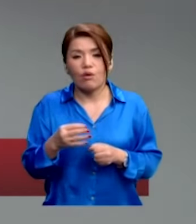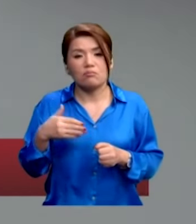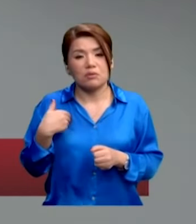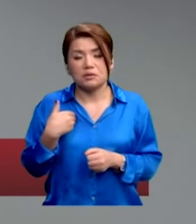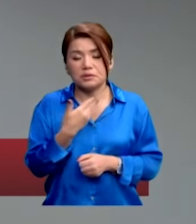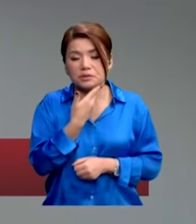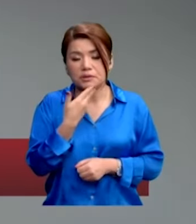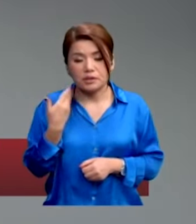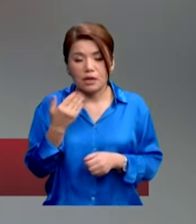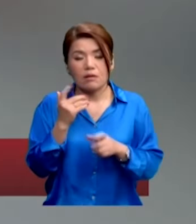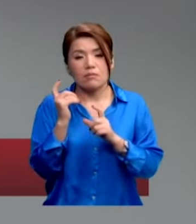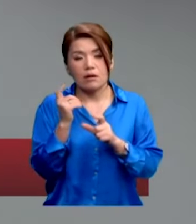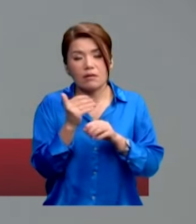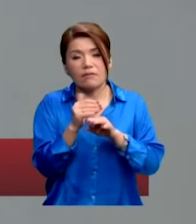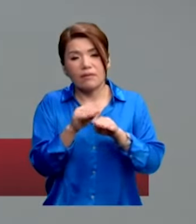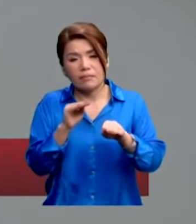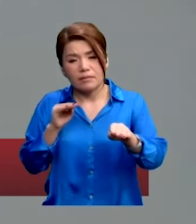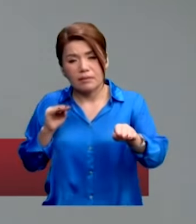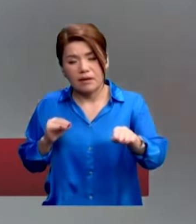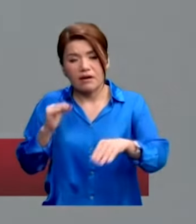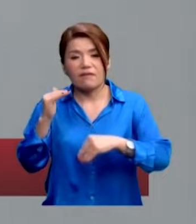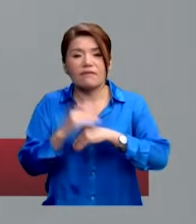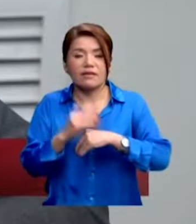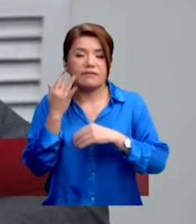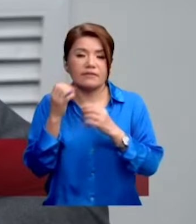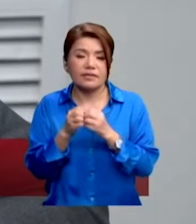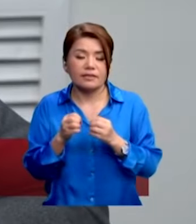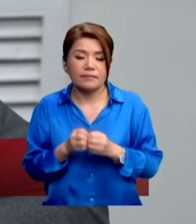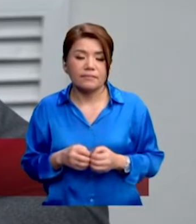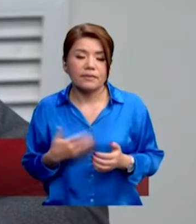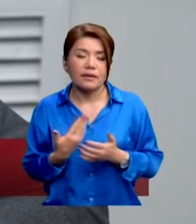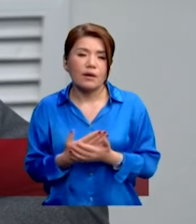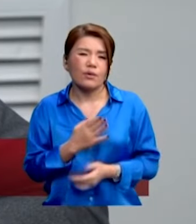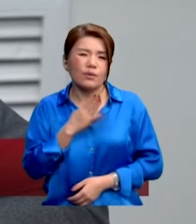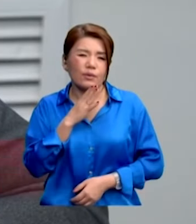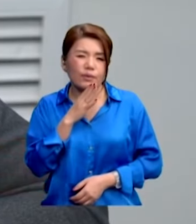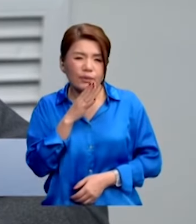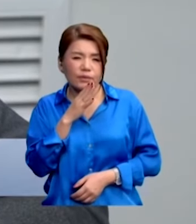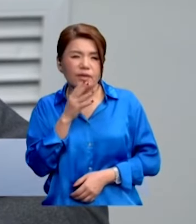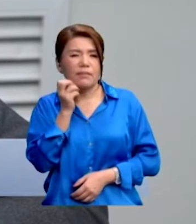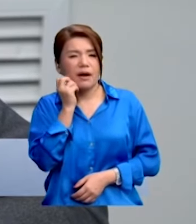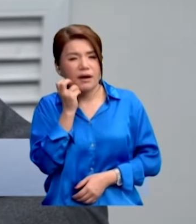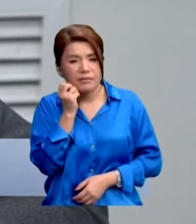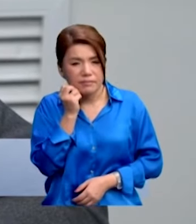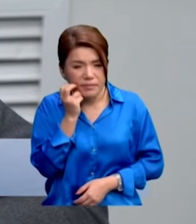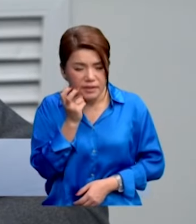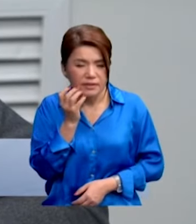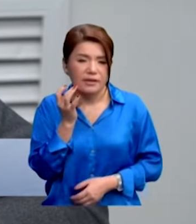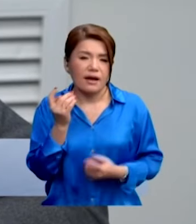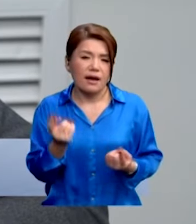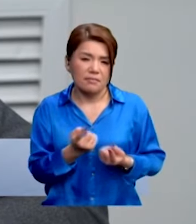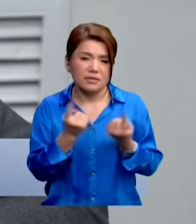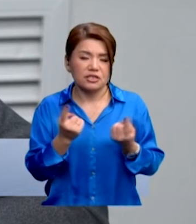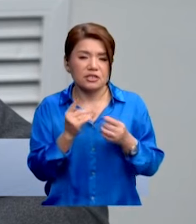основной грузопоток идёт в вечернее время отсюда и заторы в утренние часы обеденные часы как правило